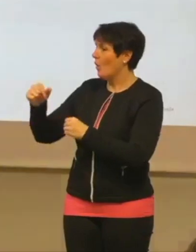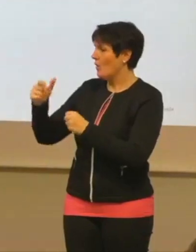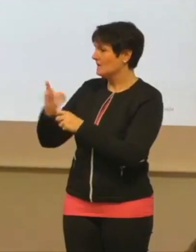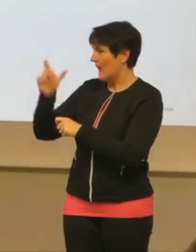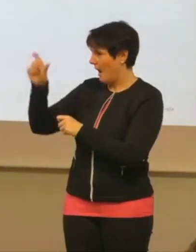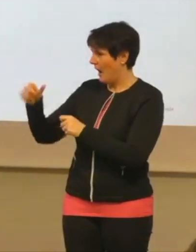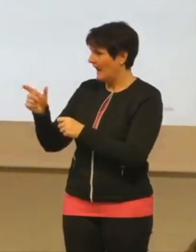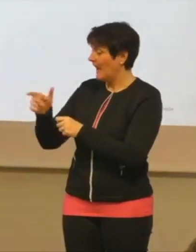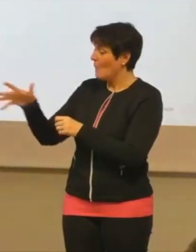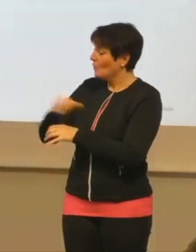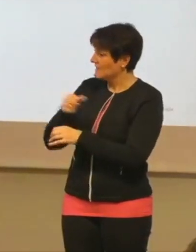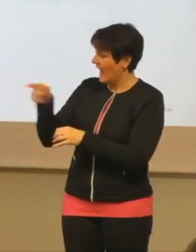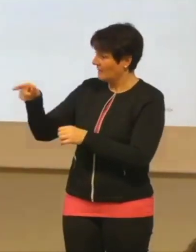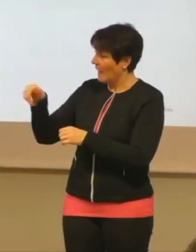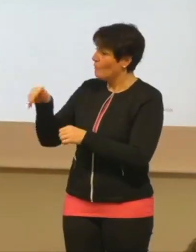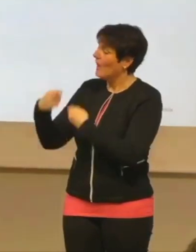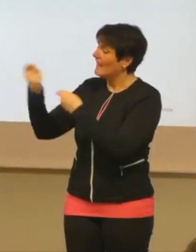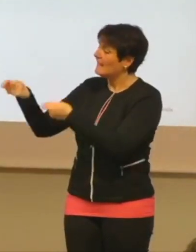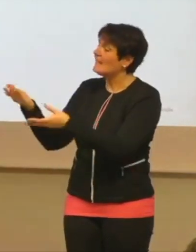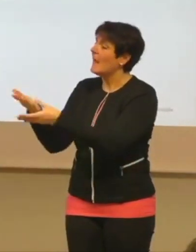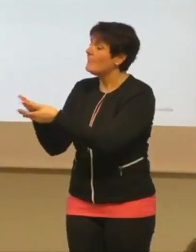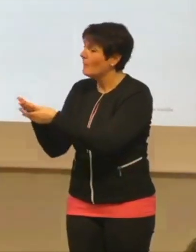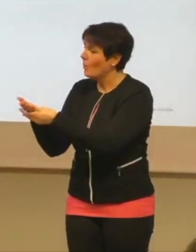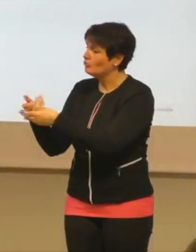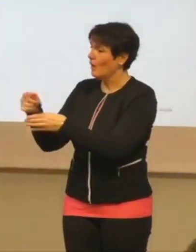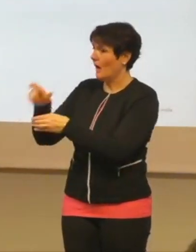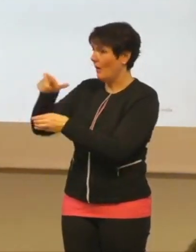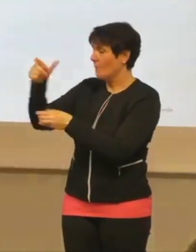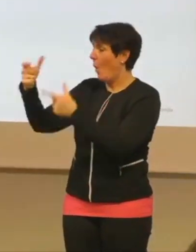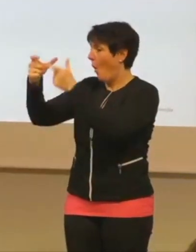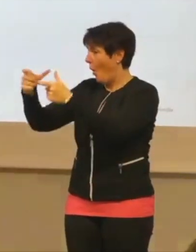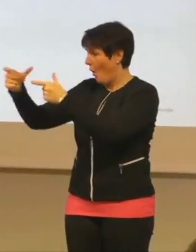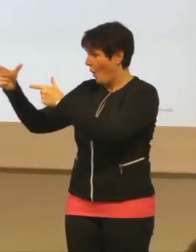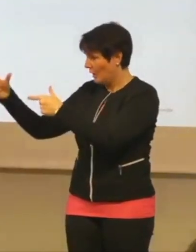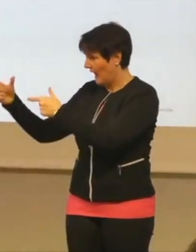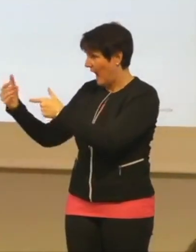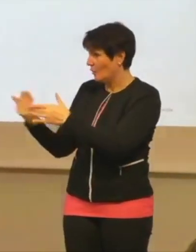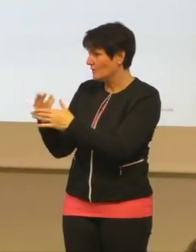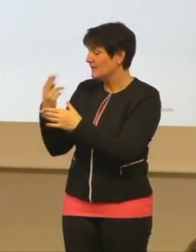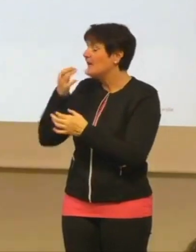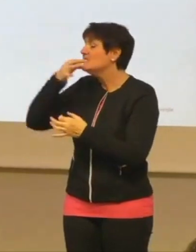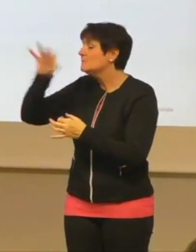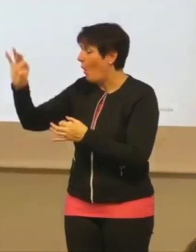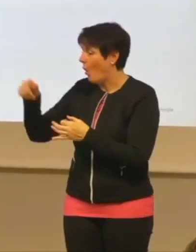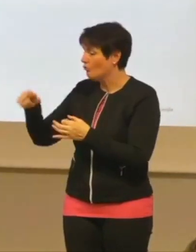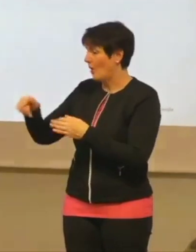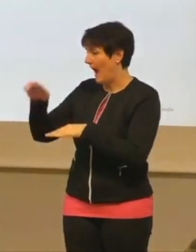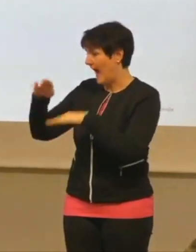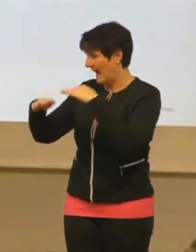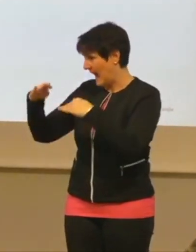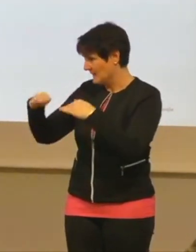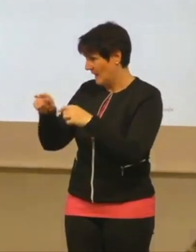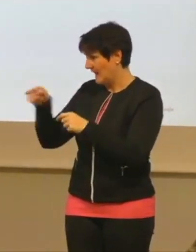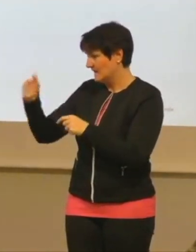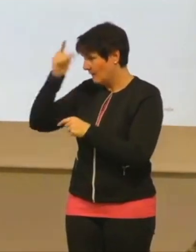vzeta prostost, daje priporočila pristojnim organom, da izboljšajo razmere in ravnanje s temi ljudmi.